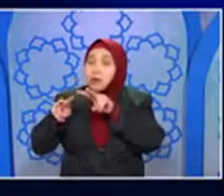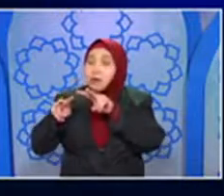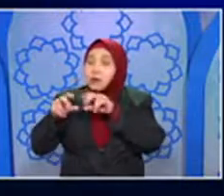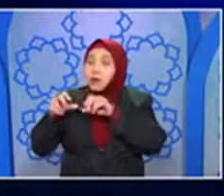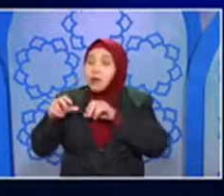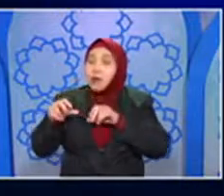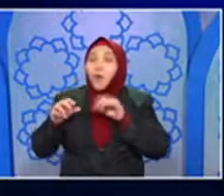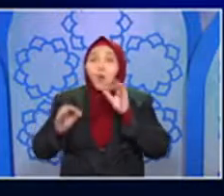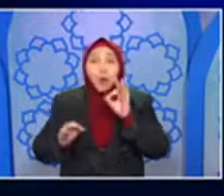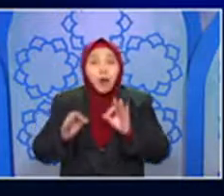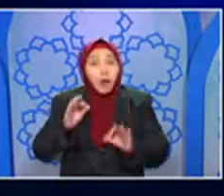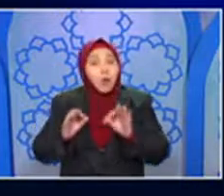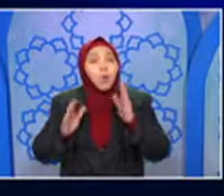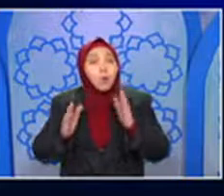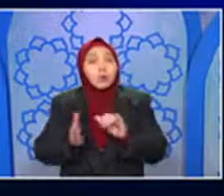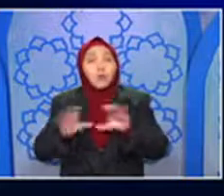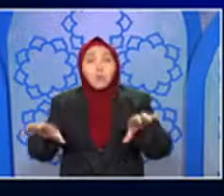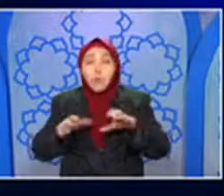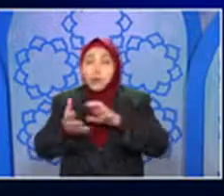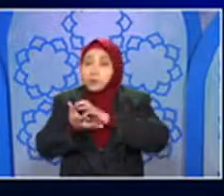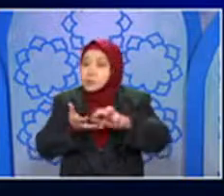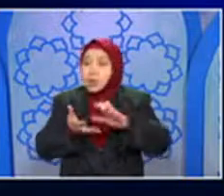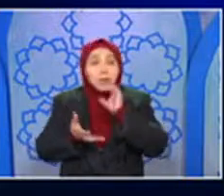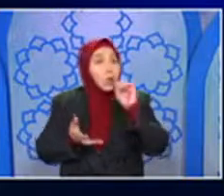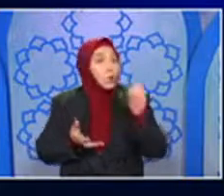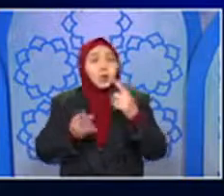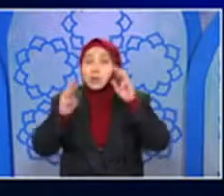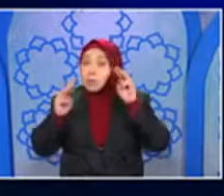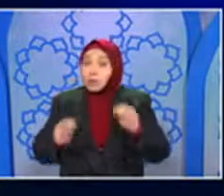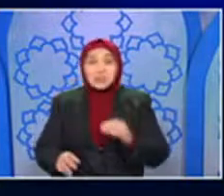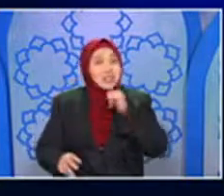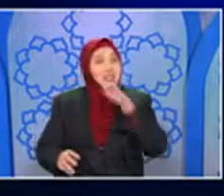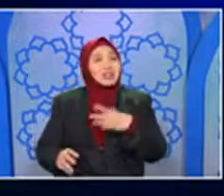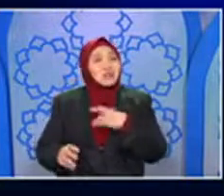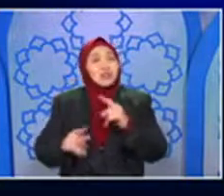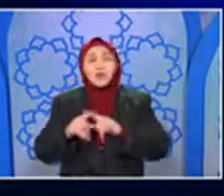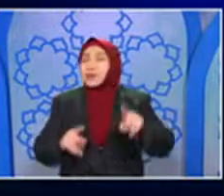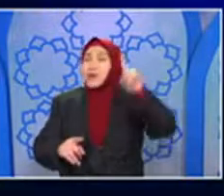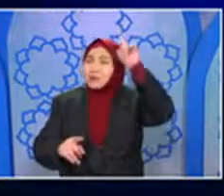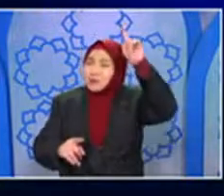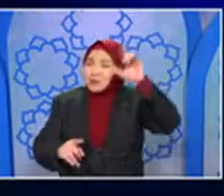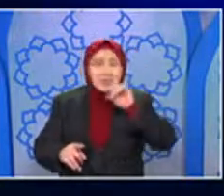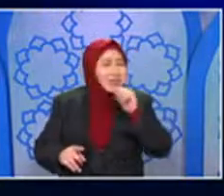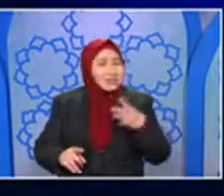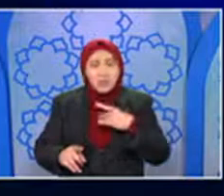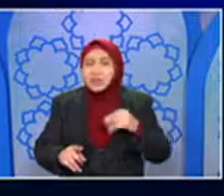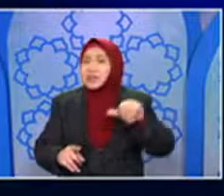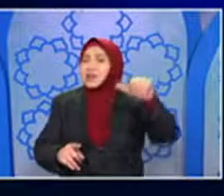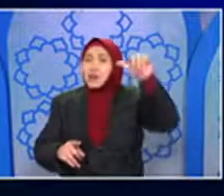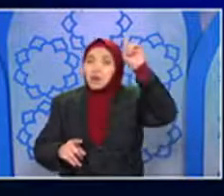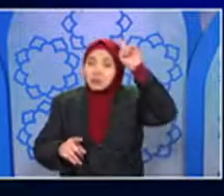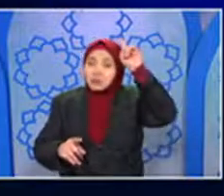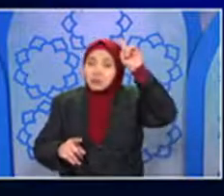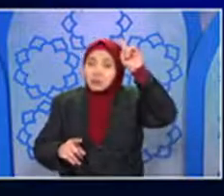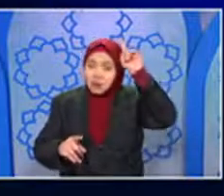kalau seseorang itu berbuat kerosakan, bukan sekadar manusia tidak suka, tetapi Tuhan tidak suka. Dan Tuhan yang